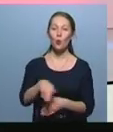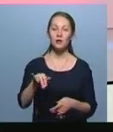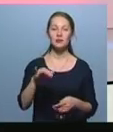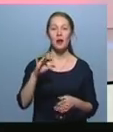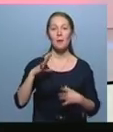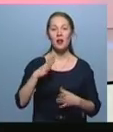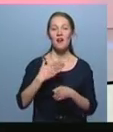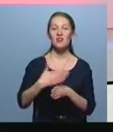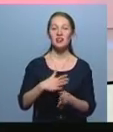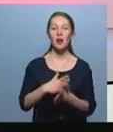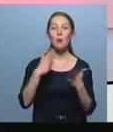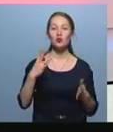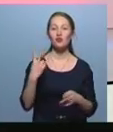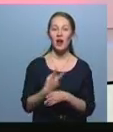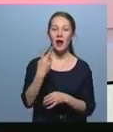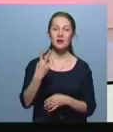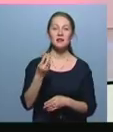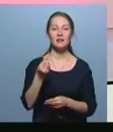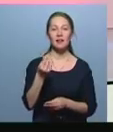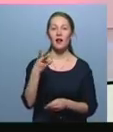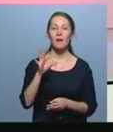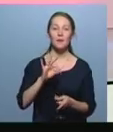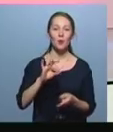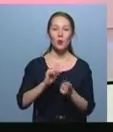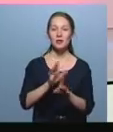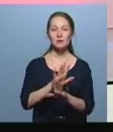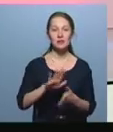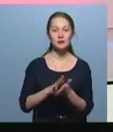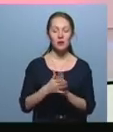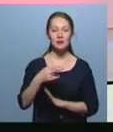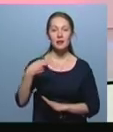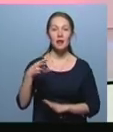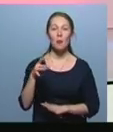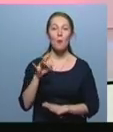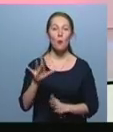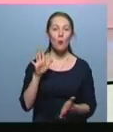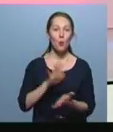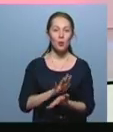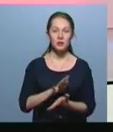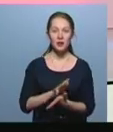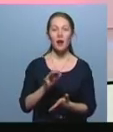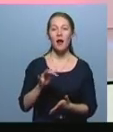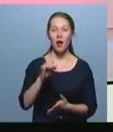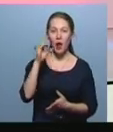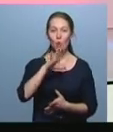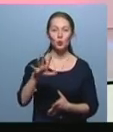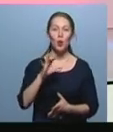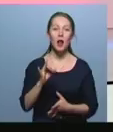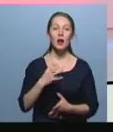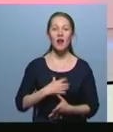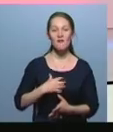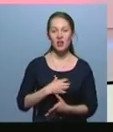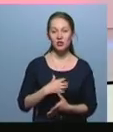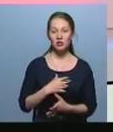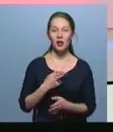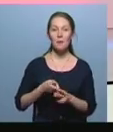в 2 раза больше средств, но ситуация за год не изменилась. Тема мусора сейчас актуальна как никогда. Величина тарифа этот вопрос глава взял на